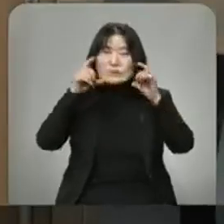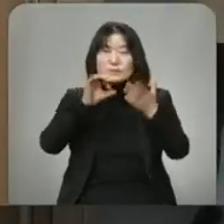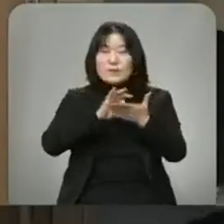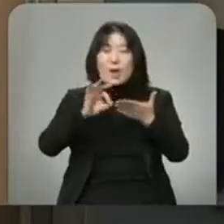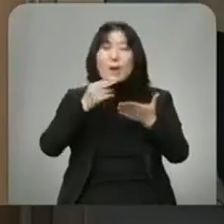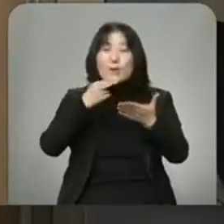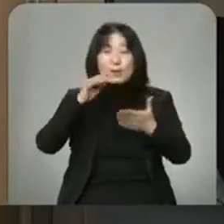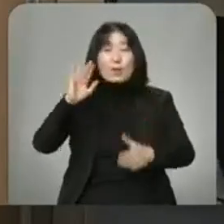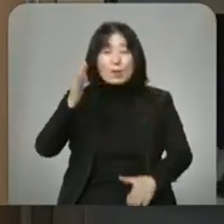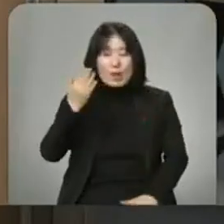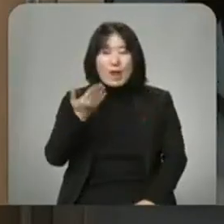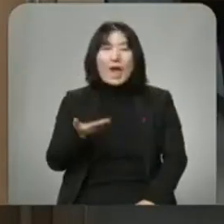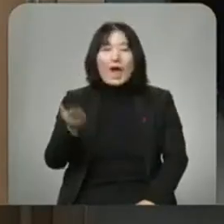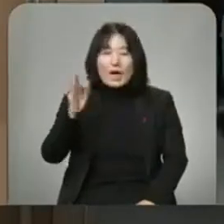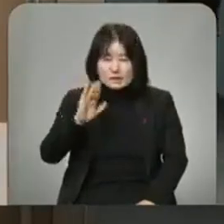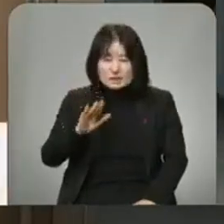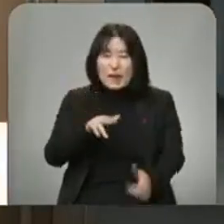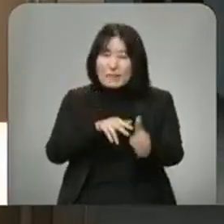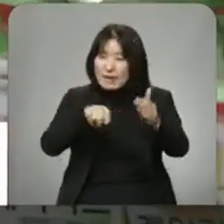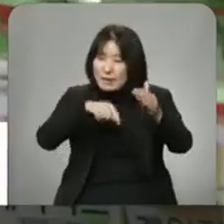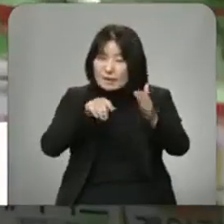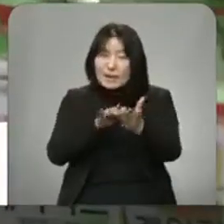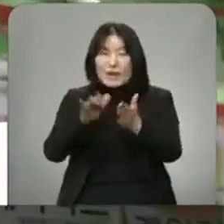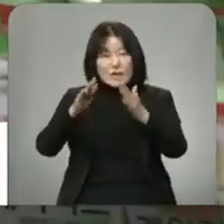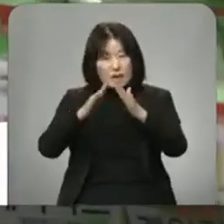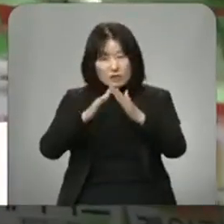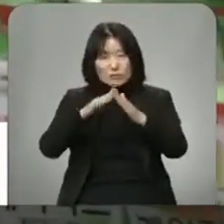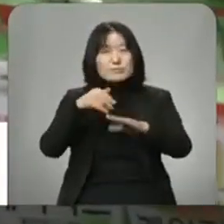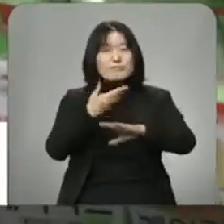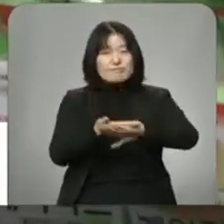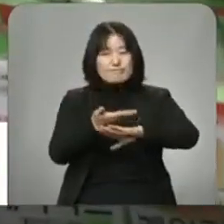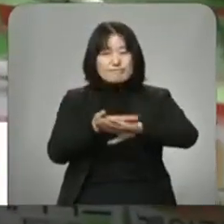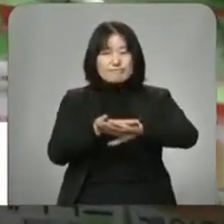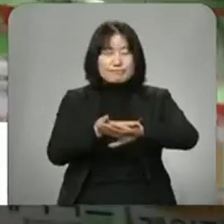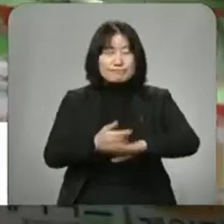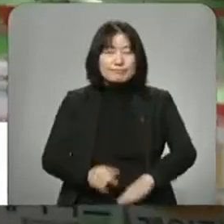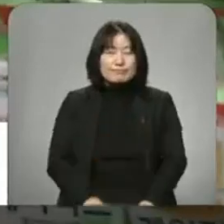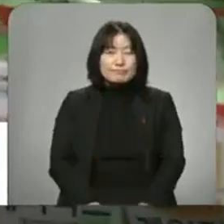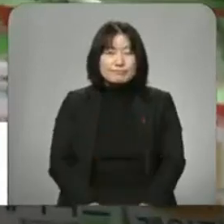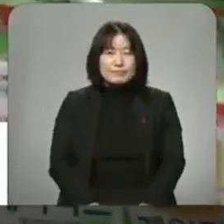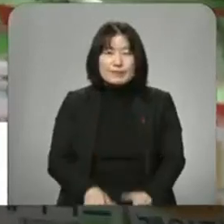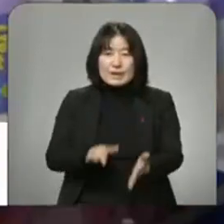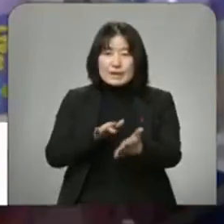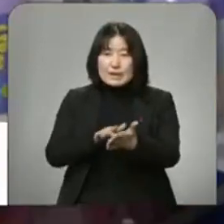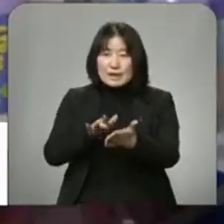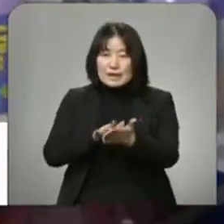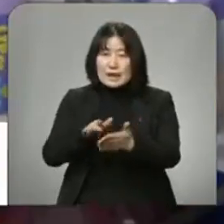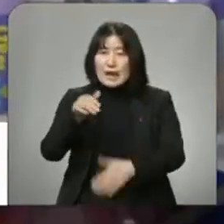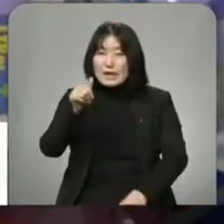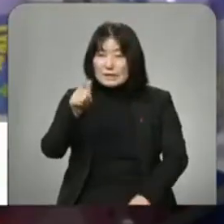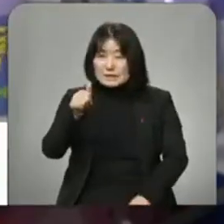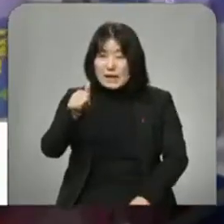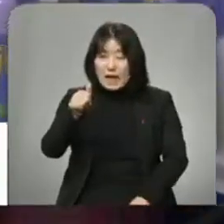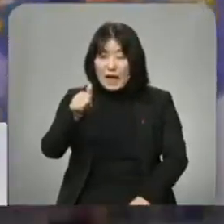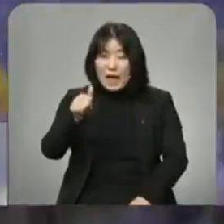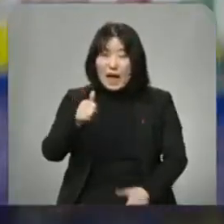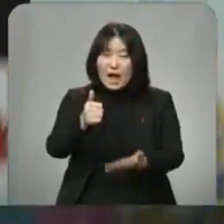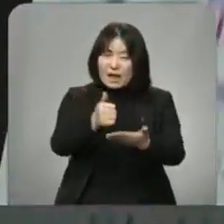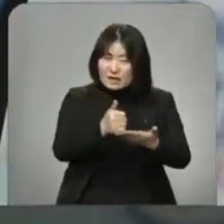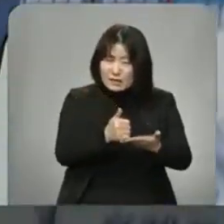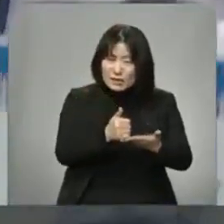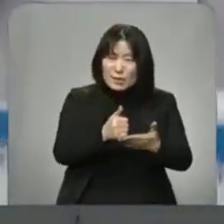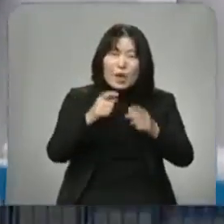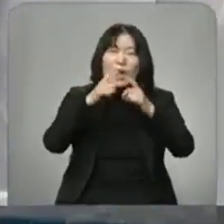때문입니다. 하지만 같은 마트 안에 있는 약국은 사정이 전혀 다릅니다. 약사도 환자도 마스크를 쓴 채로 약을